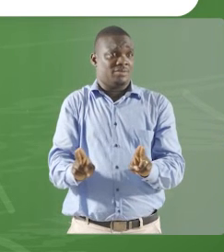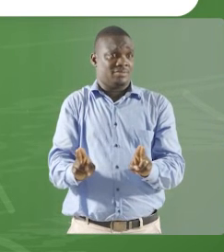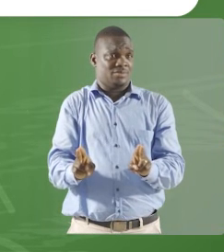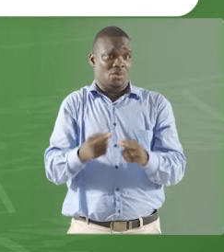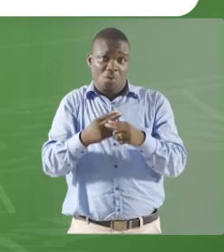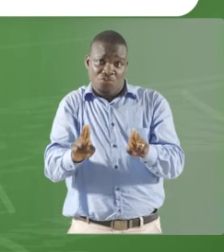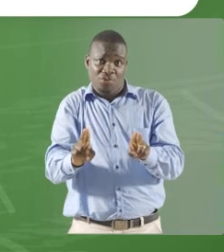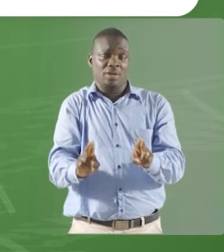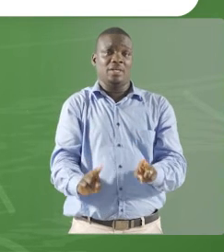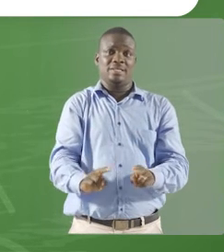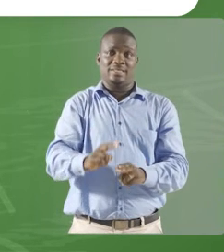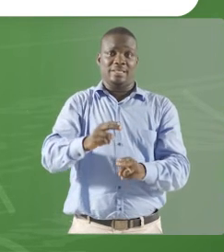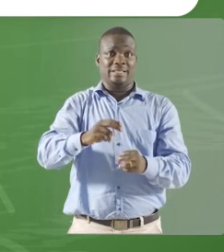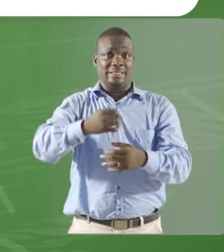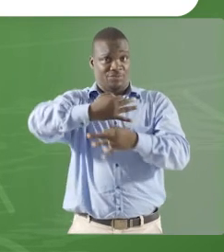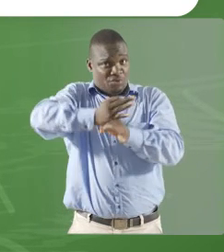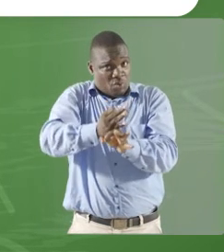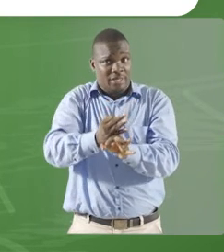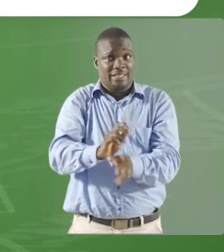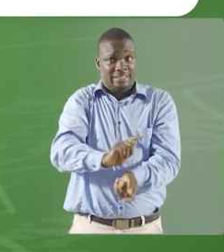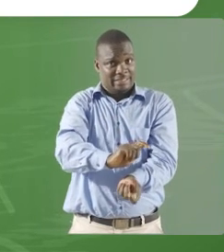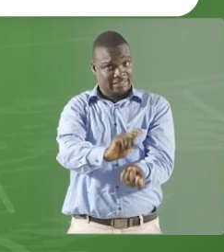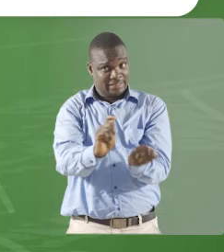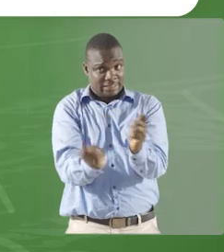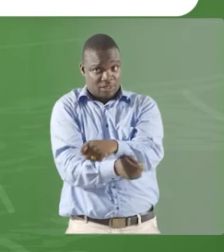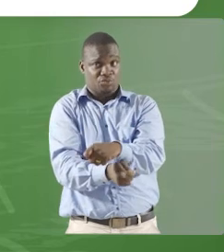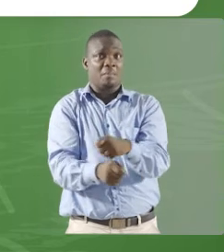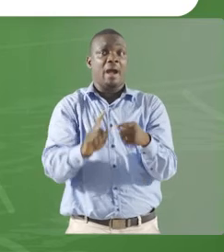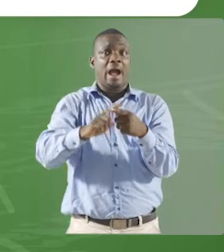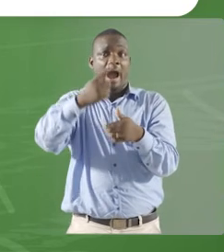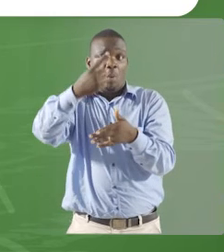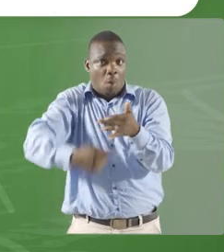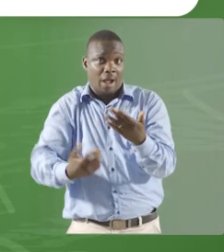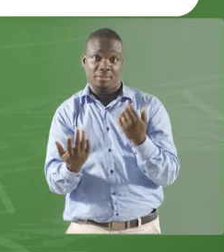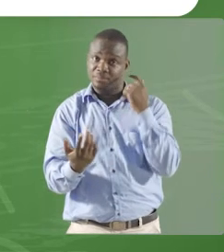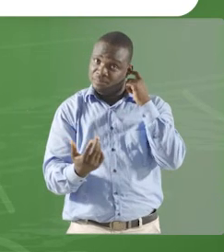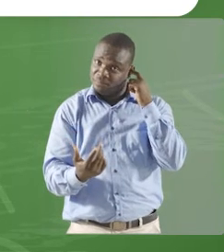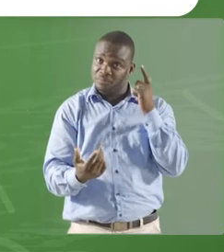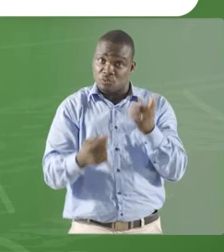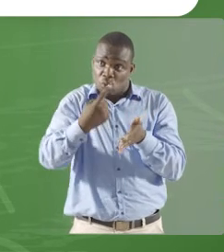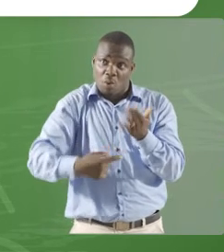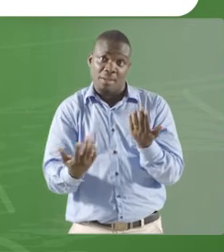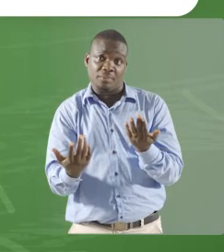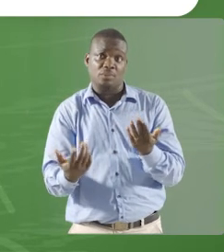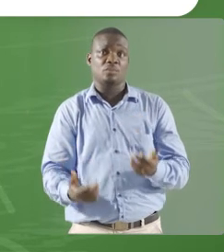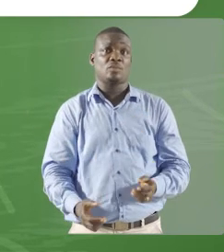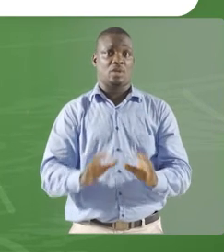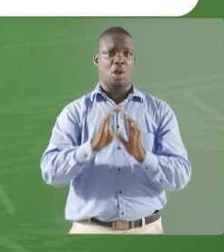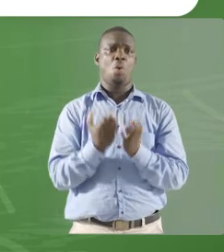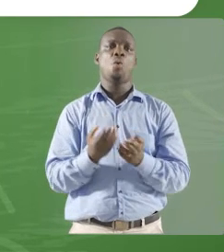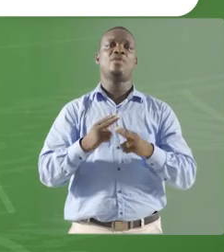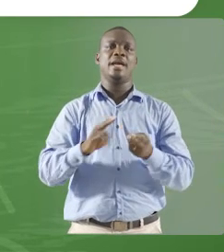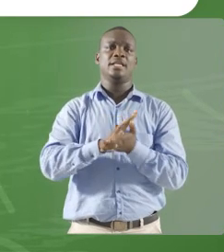processus, l'ovule fécondé se transforme en une graine. Et l'ovaire s'hypertrophie, il